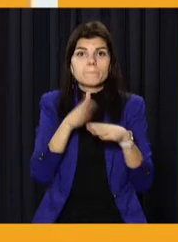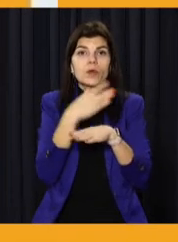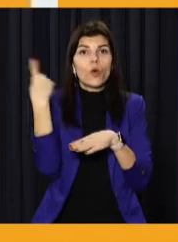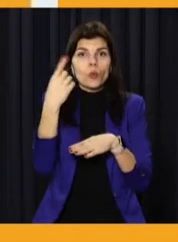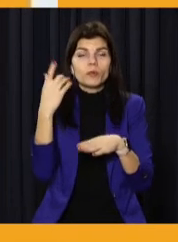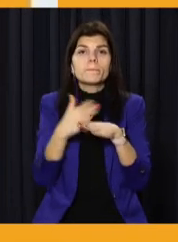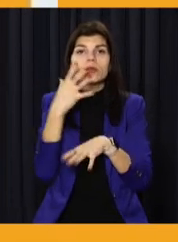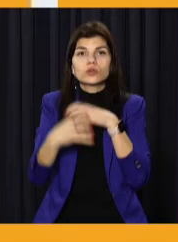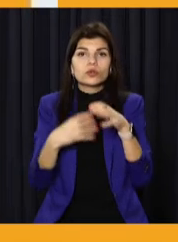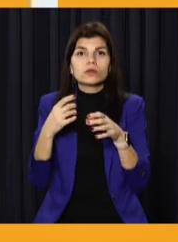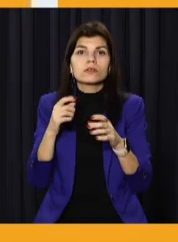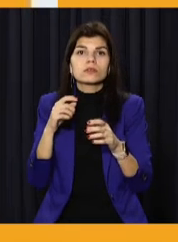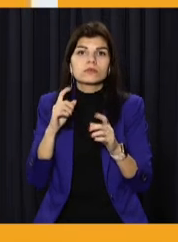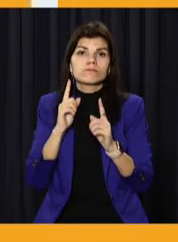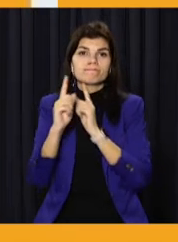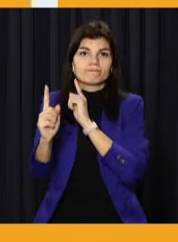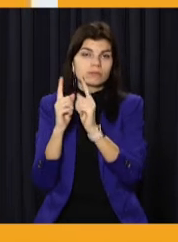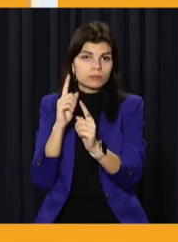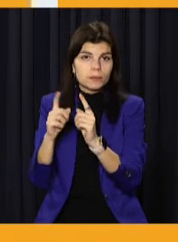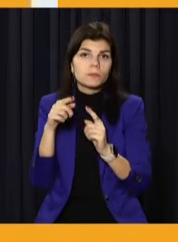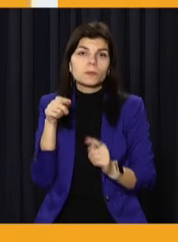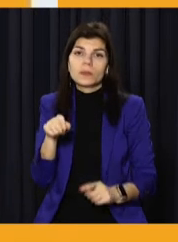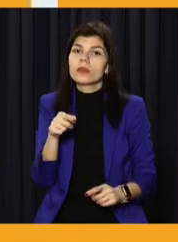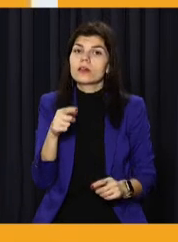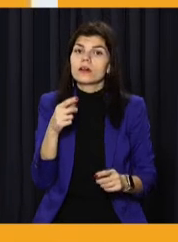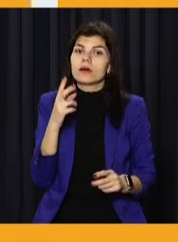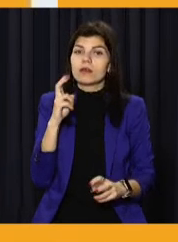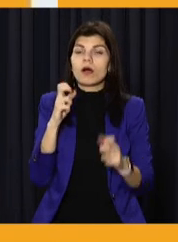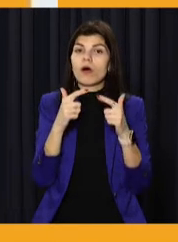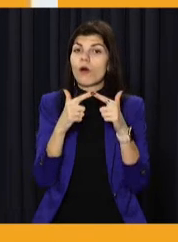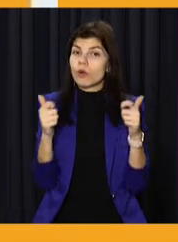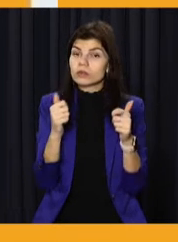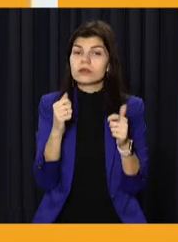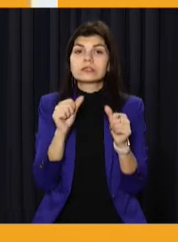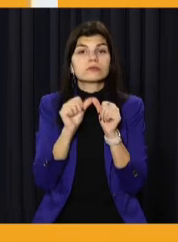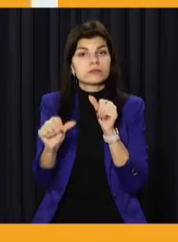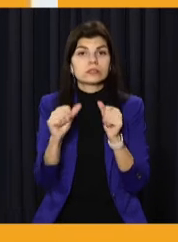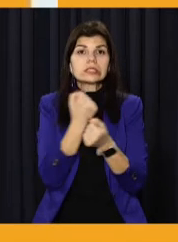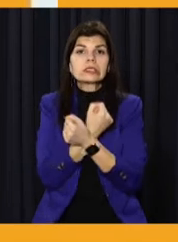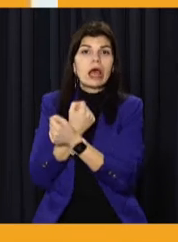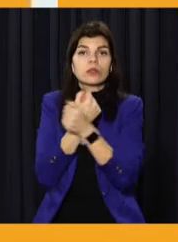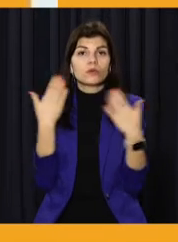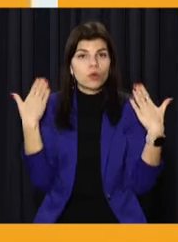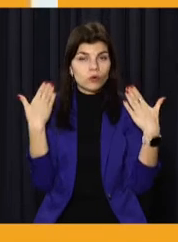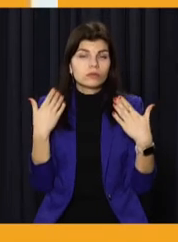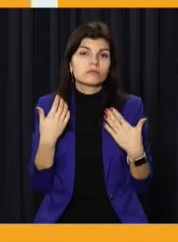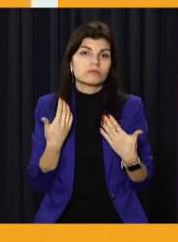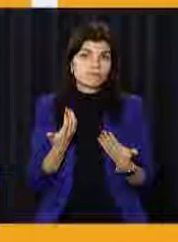та міжнародні перевезення і діяльність закладів з розміщення, крім готелів, санаторних та соціальних закладів.